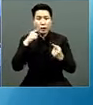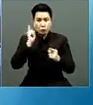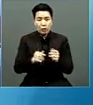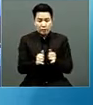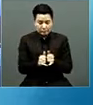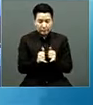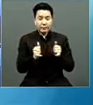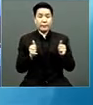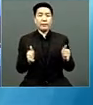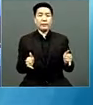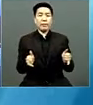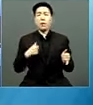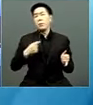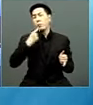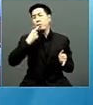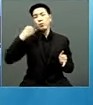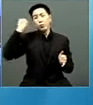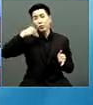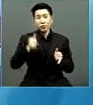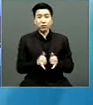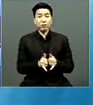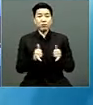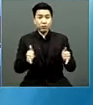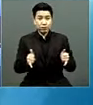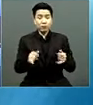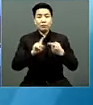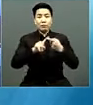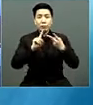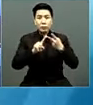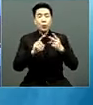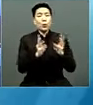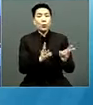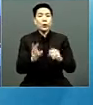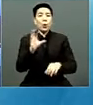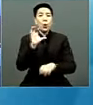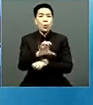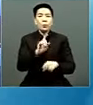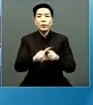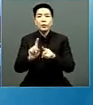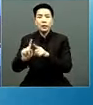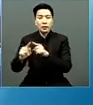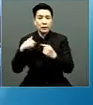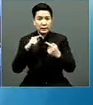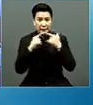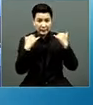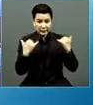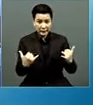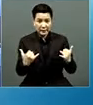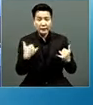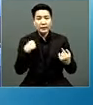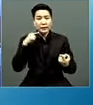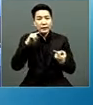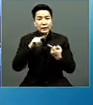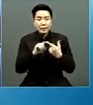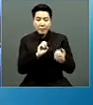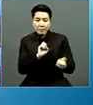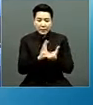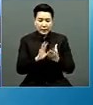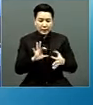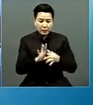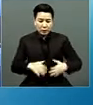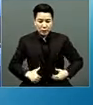แทนซิ่งที่พูดถึงนะครับรวมถึงมาตรการควบคุมต่างๆที่อาจจะต้องออกมาและทำให้มีผลกระทบต่